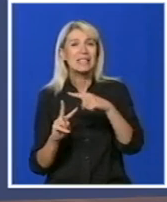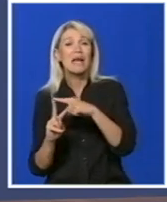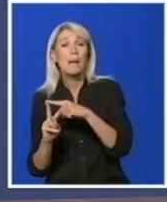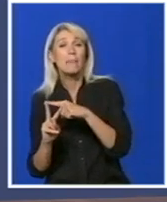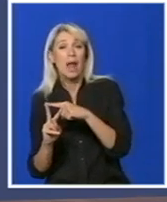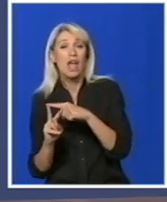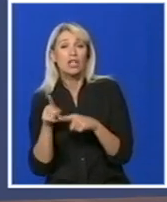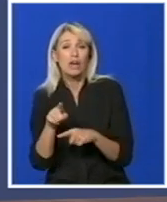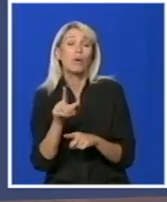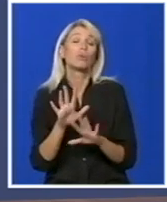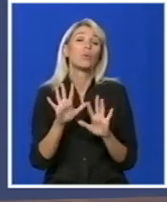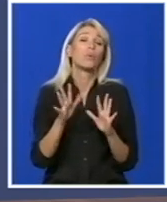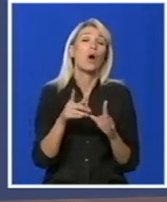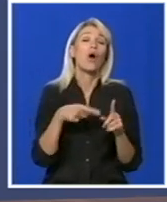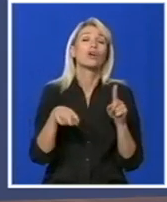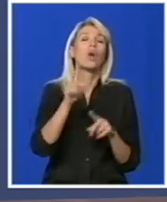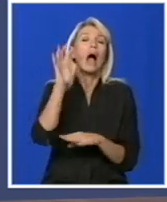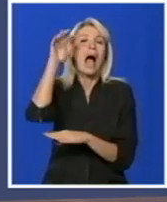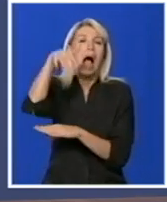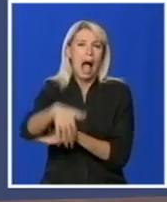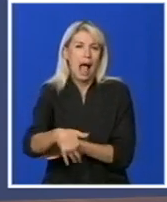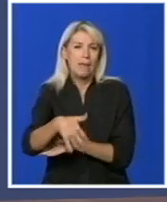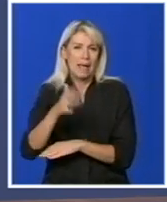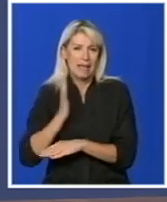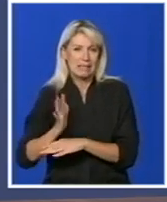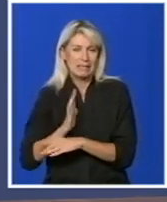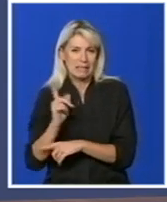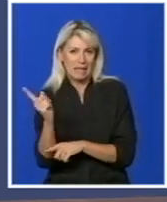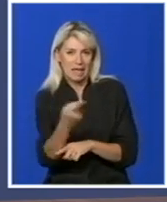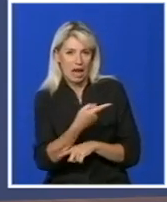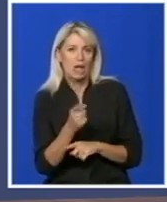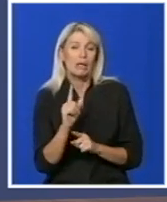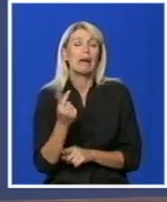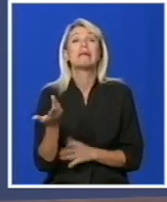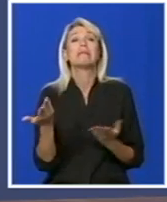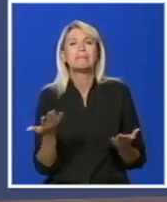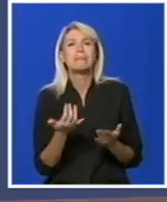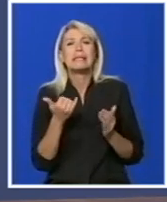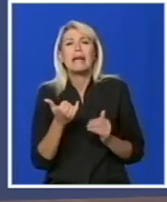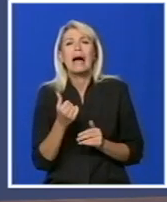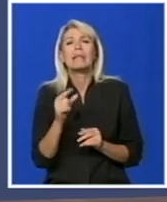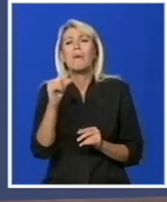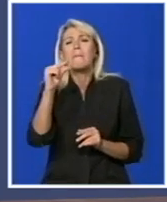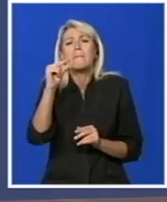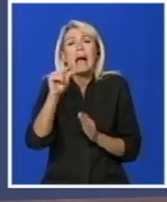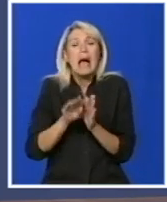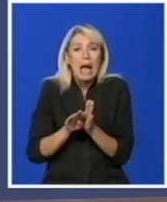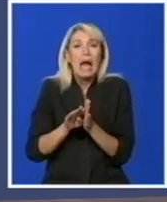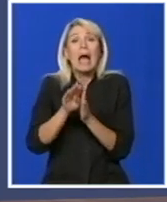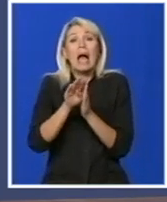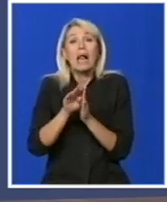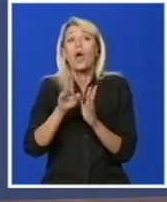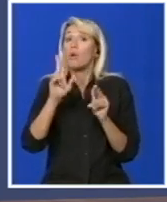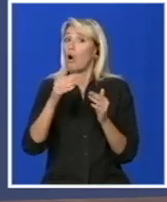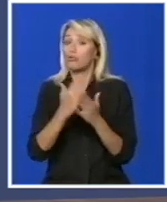to kod populacije albanske manjine, jedan za sada blagi rast koji se može pretvoriti u